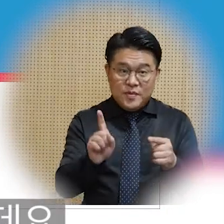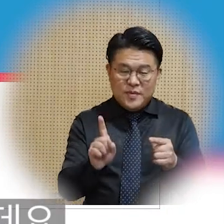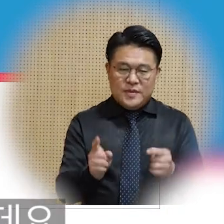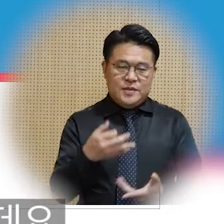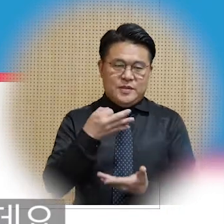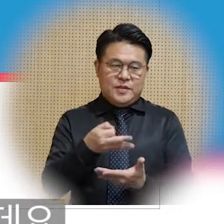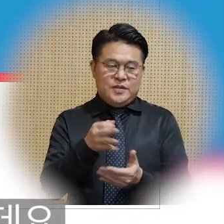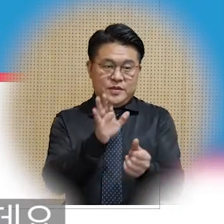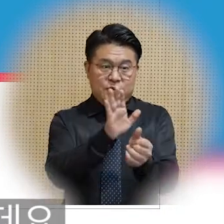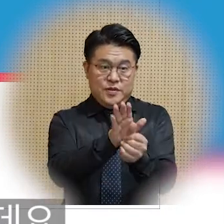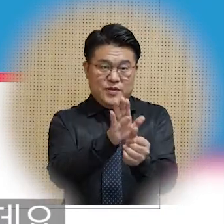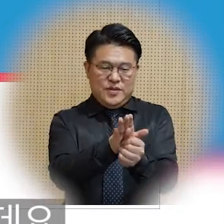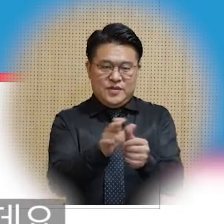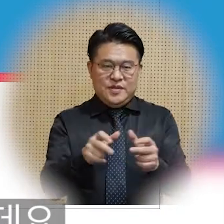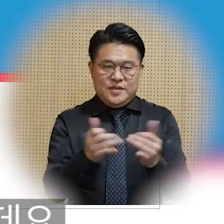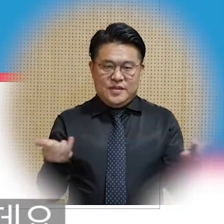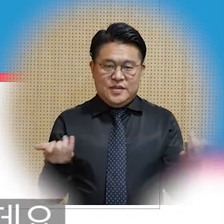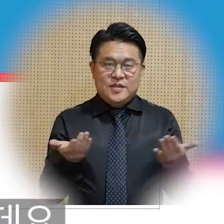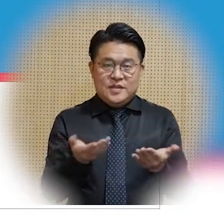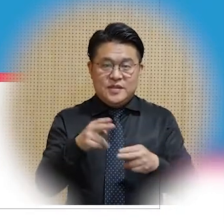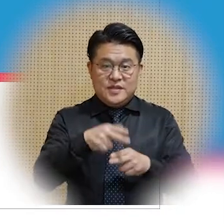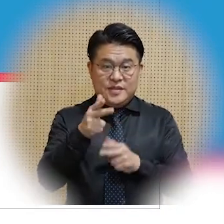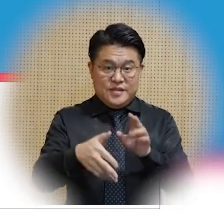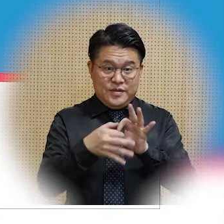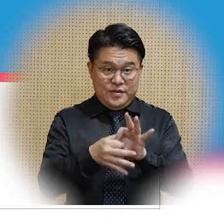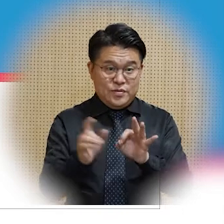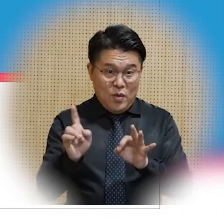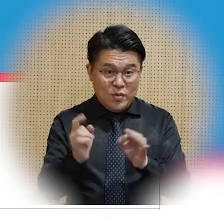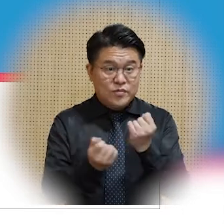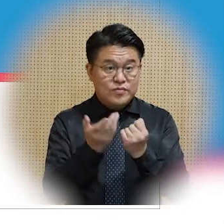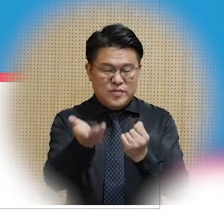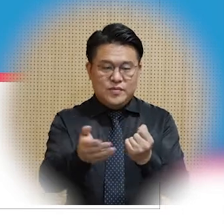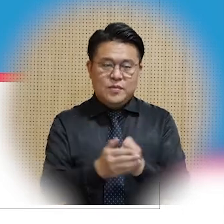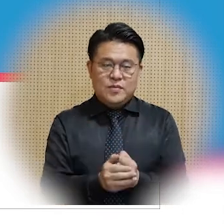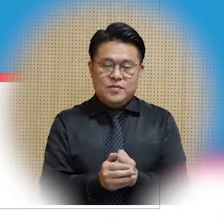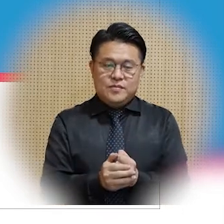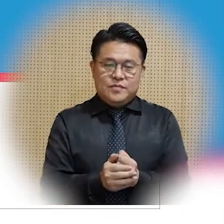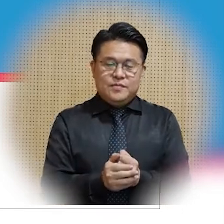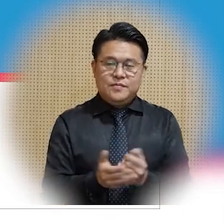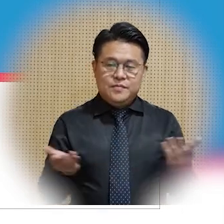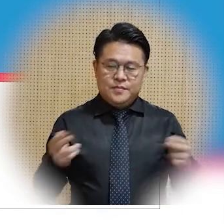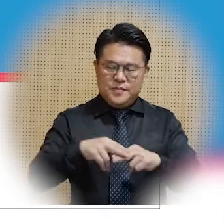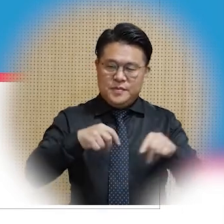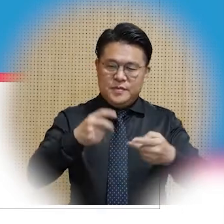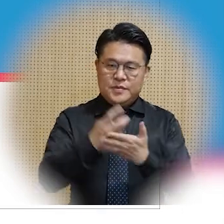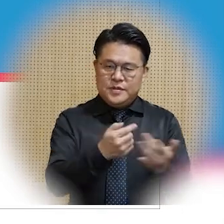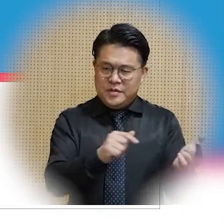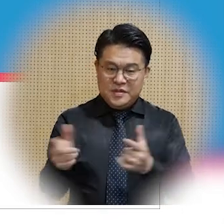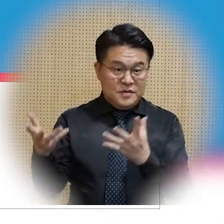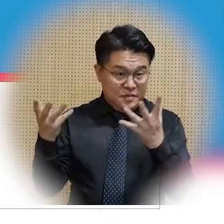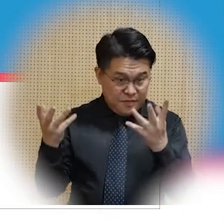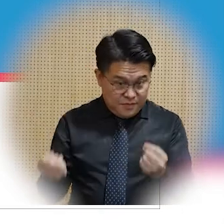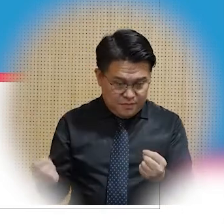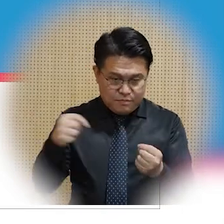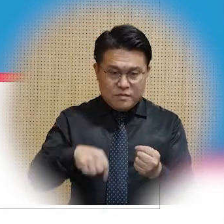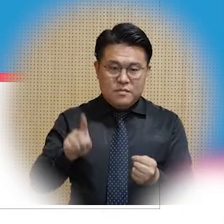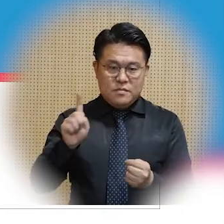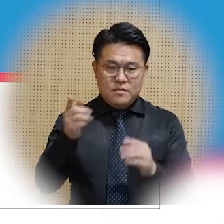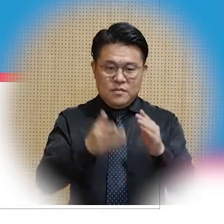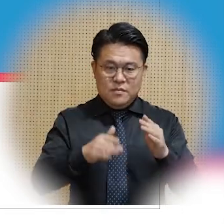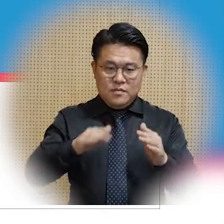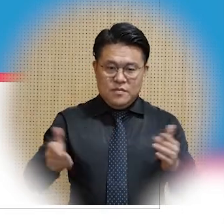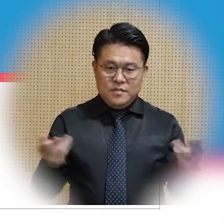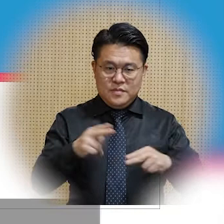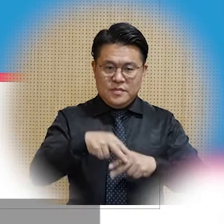재정지원 장애인 일자리 사업에 대한 소개인데요. 많은 그 일자리 정책들이 있지만 그 중에 하나인 이제 공공 일자리